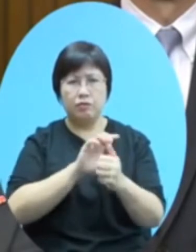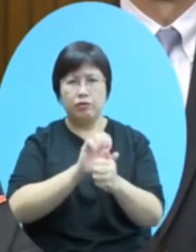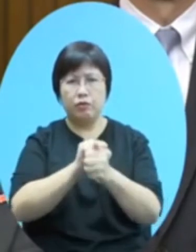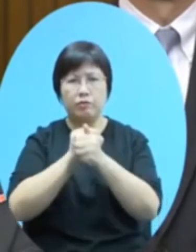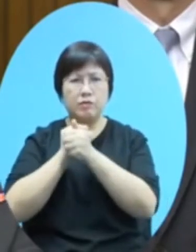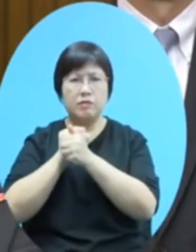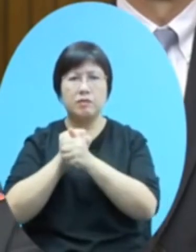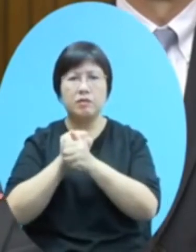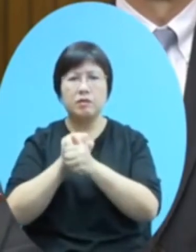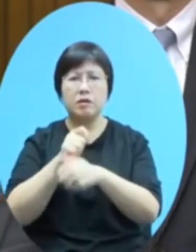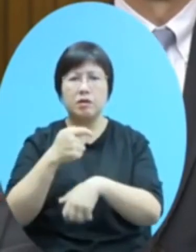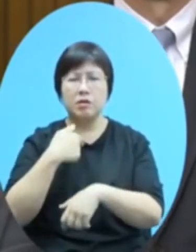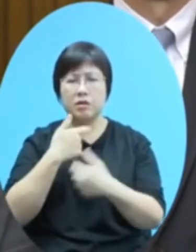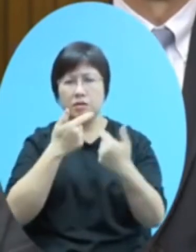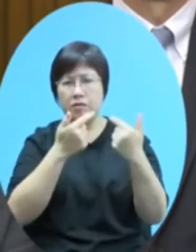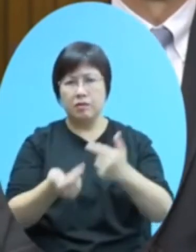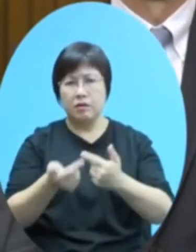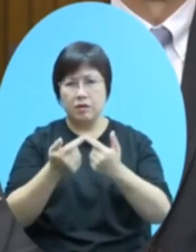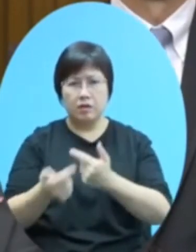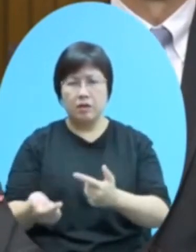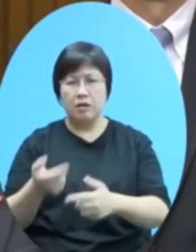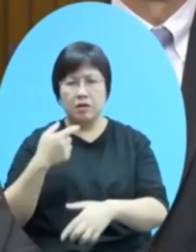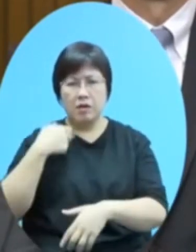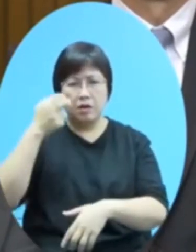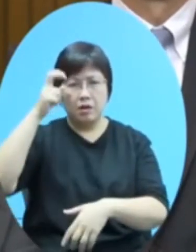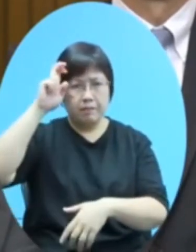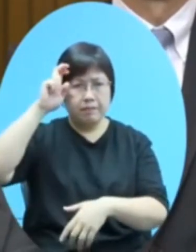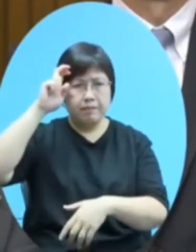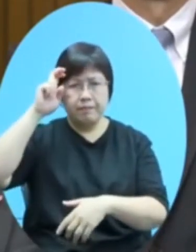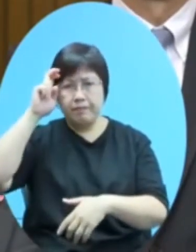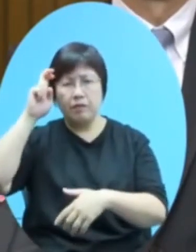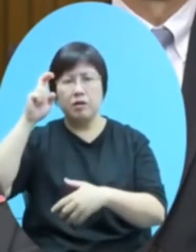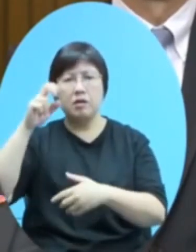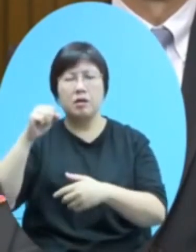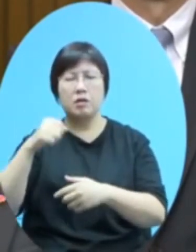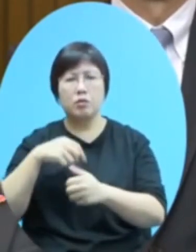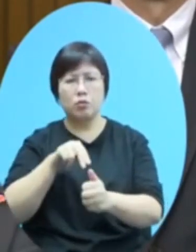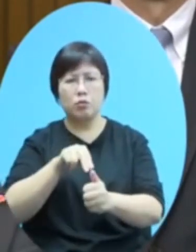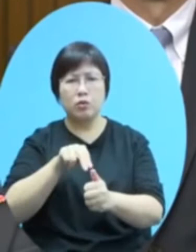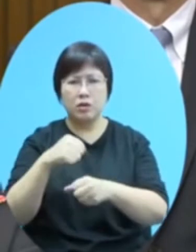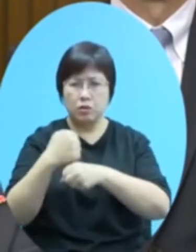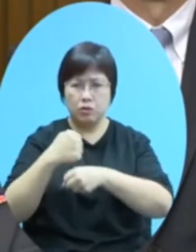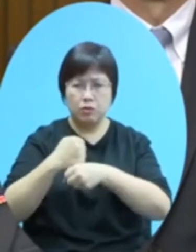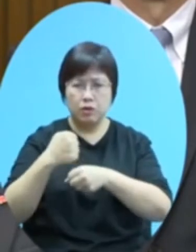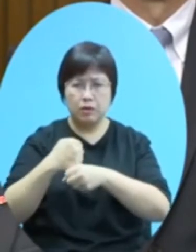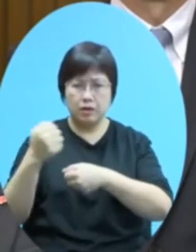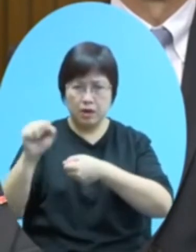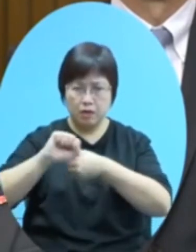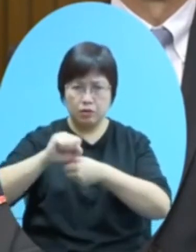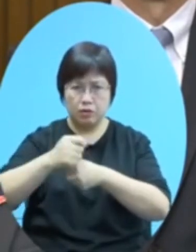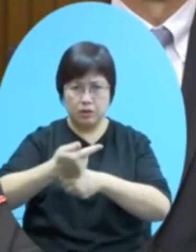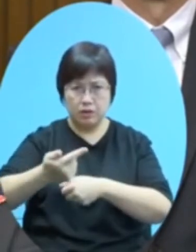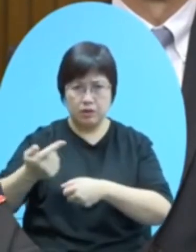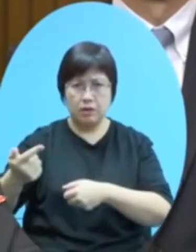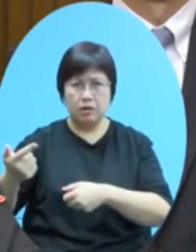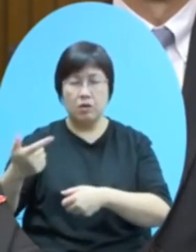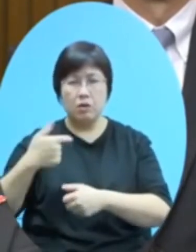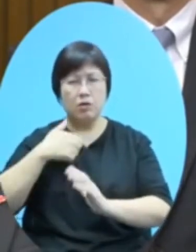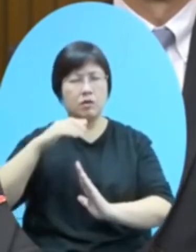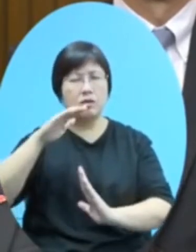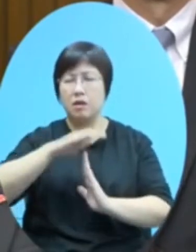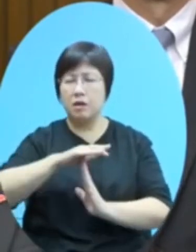面我们不断地在思考和加强我们的管治工作。我是未停